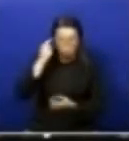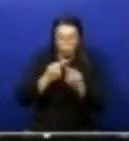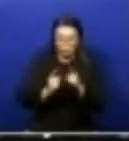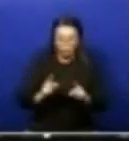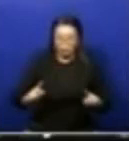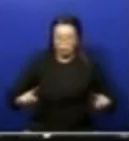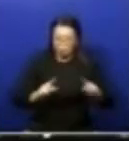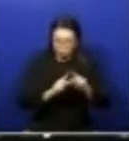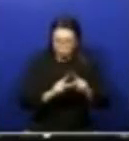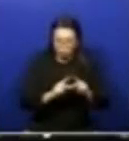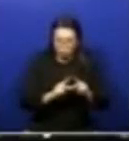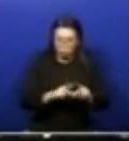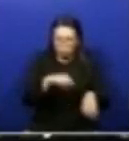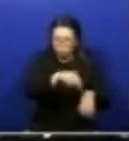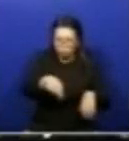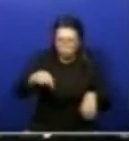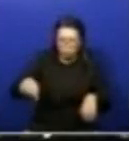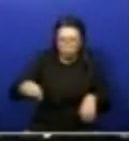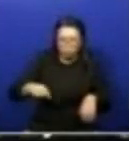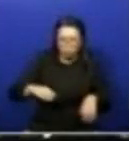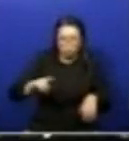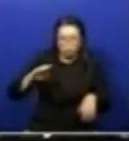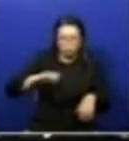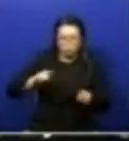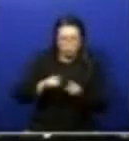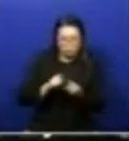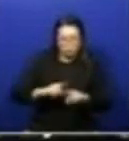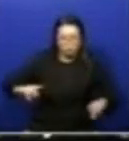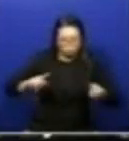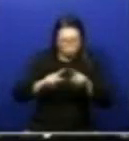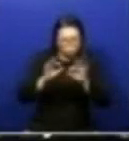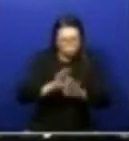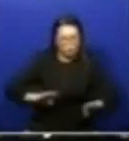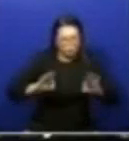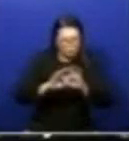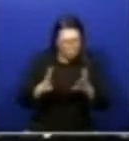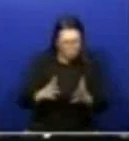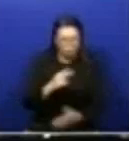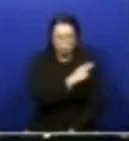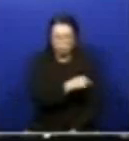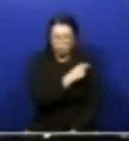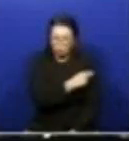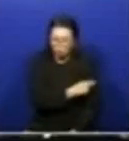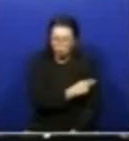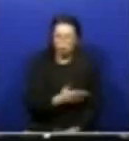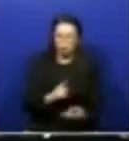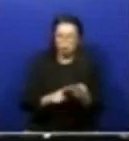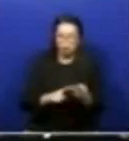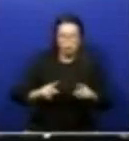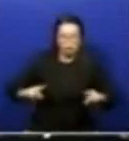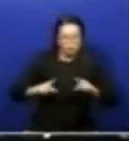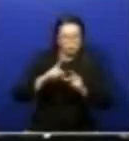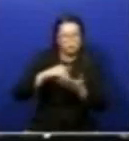ทบวงกรมนั้นไม่ควรได้มีความที่มันมีความจำเป็นเช่นกระทรวงสาธารณสุขกระทรวงศึกษาธิ